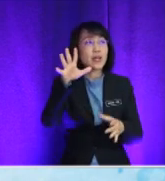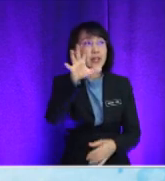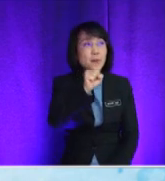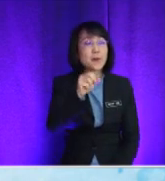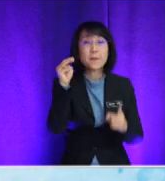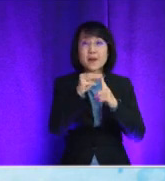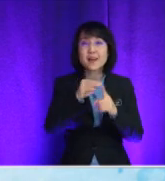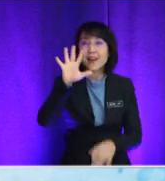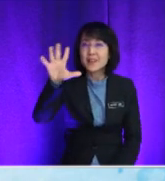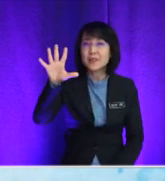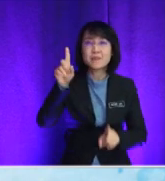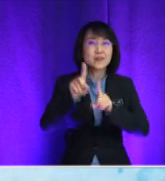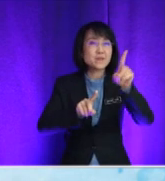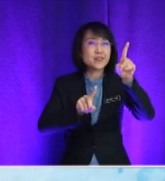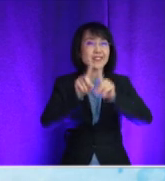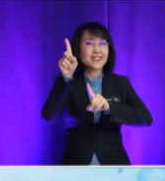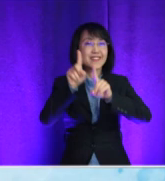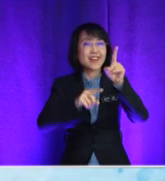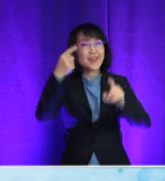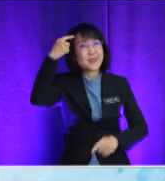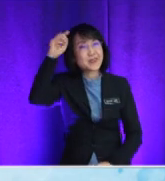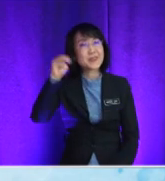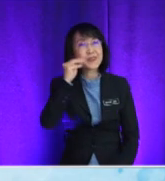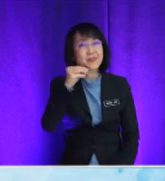untuk saya alhamdulillah